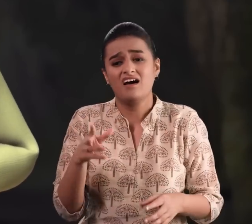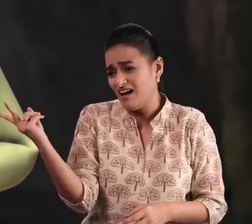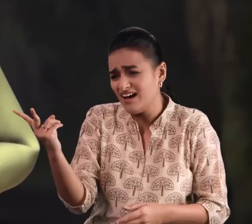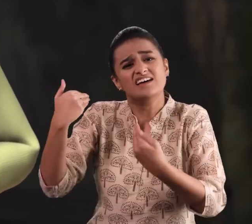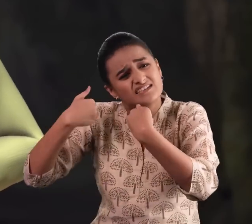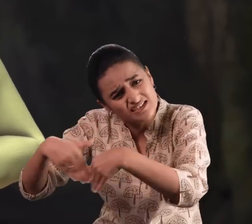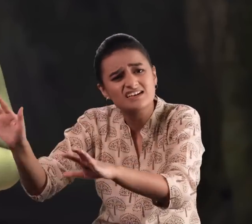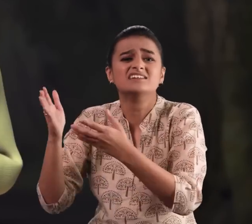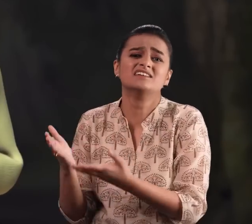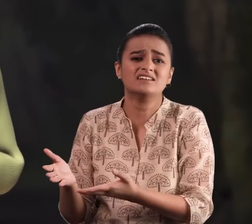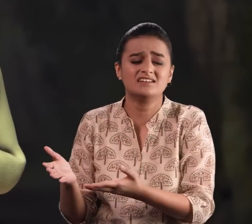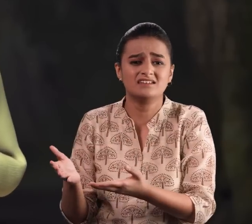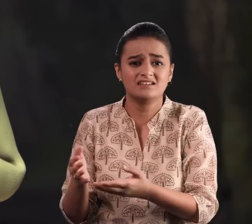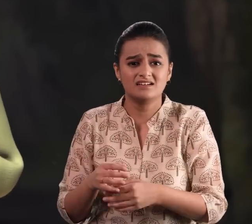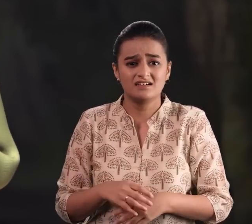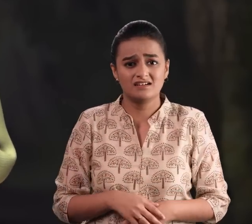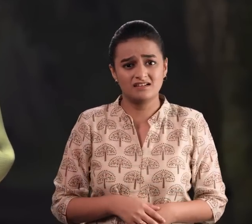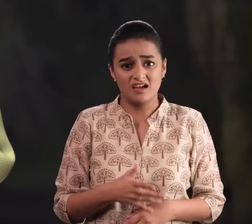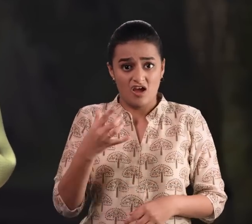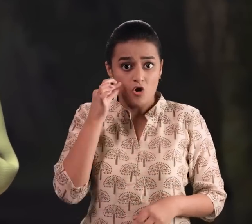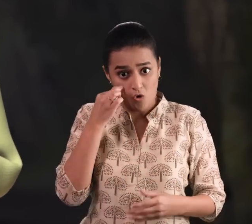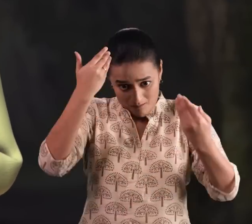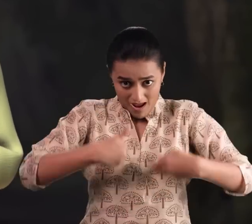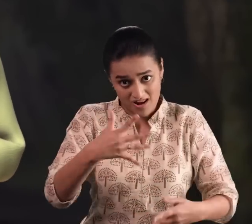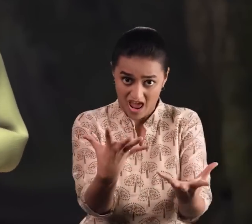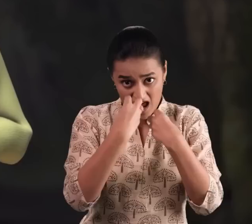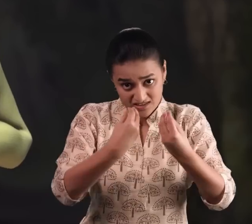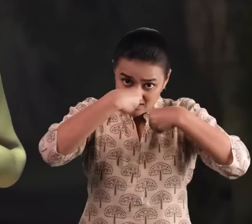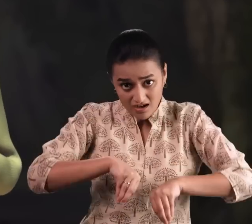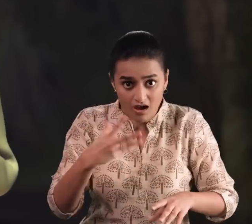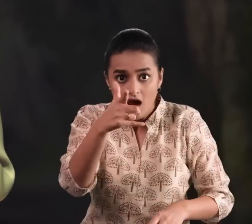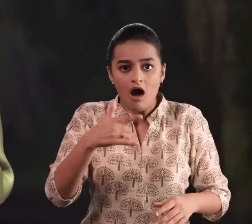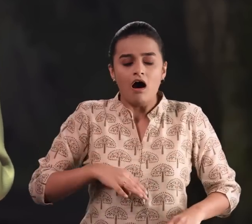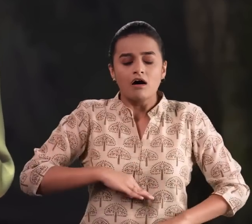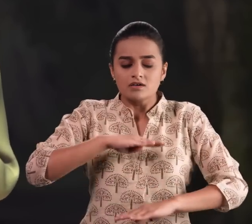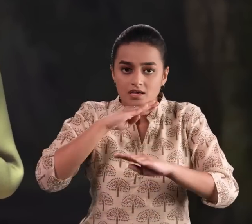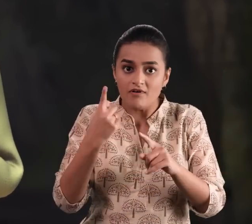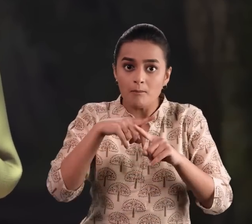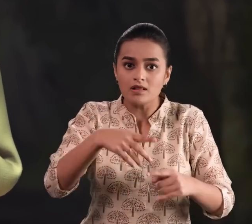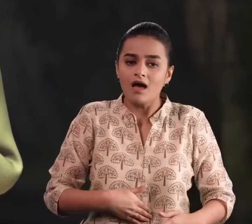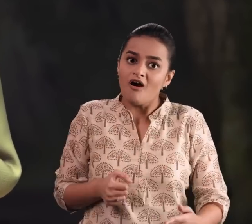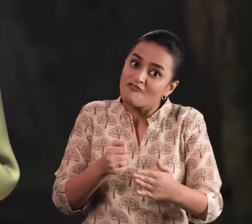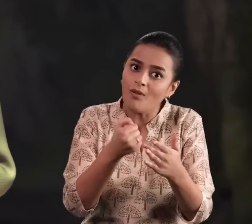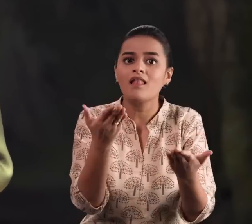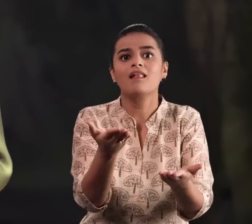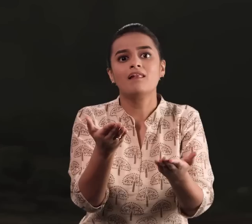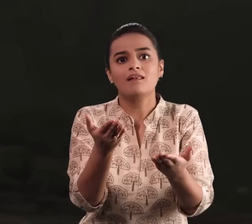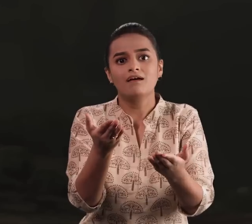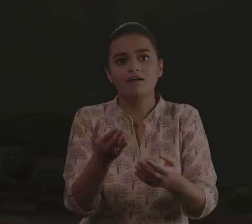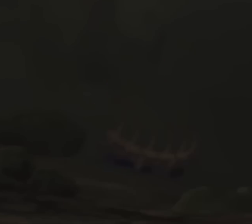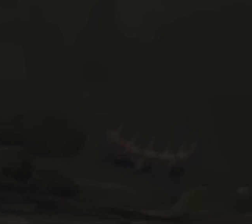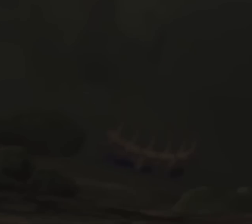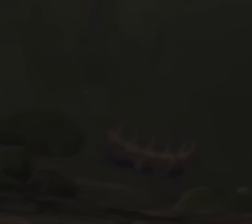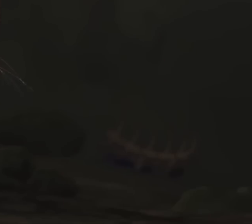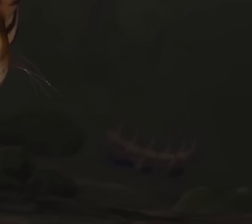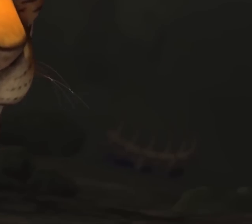इन बेचारियों को यहाँ से जाने दो। एक मनुष्य को खाकर तुम्हारा मन भी शांत हो जाएगा और तुम्हारी भूख भी मिट जाएगी।